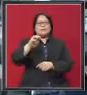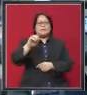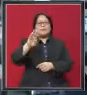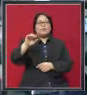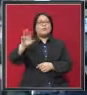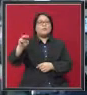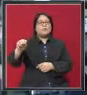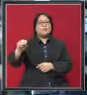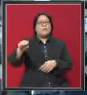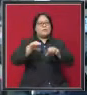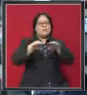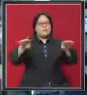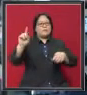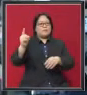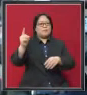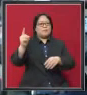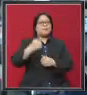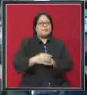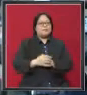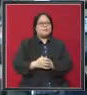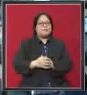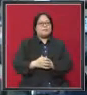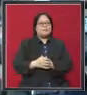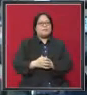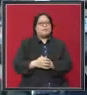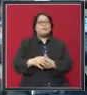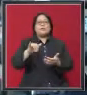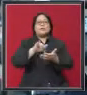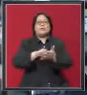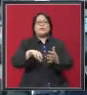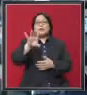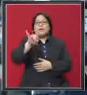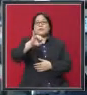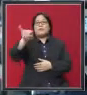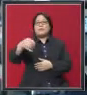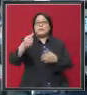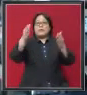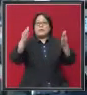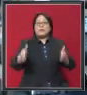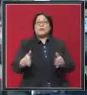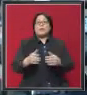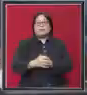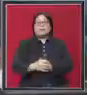moratorium peringkat pertama adalah sebanyak 8 juta orang.